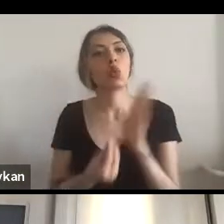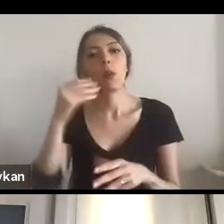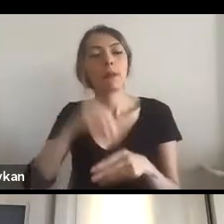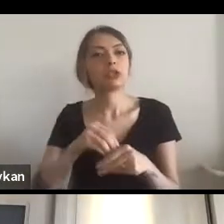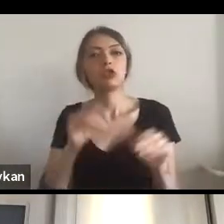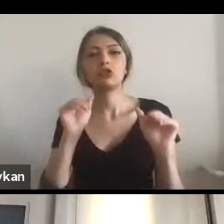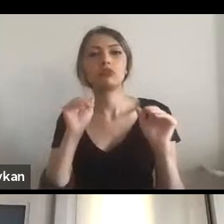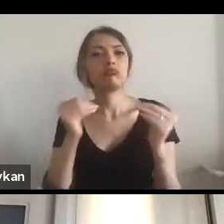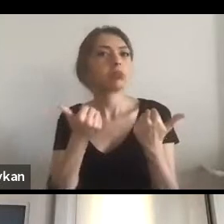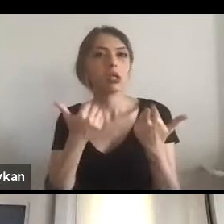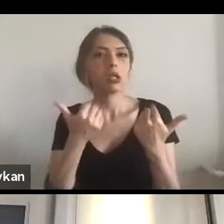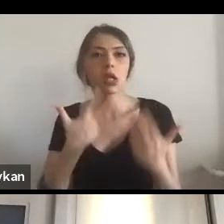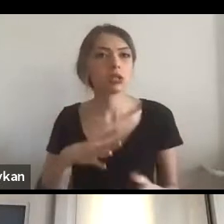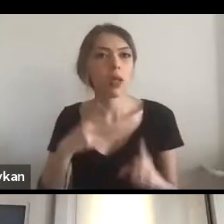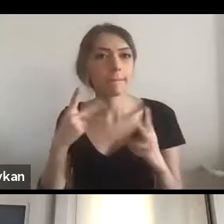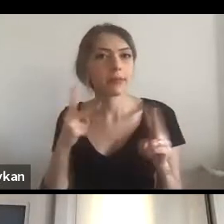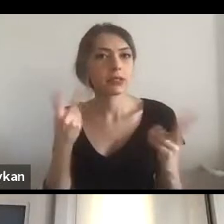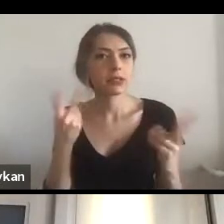örgütleri.